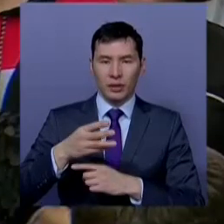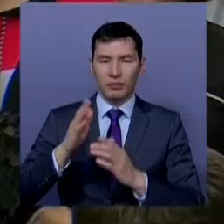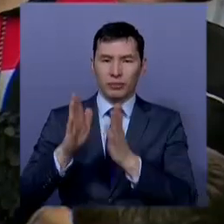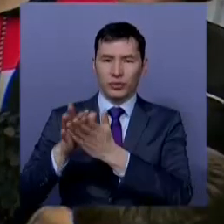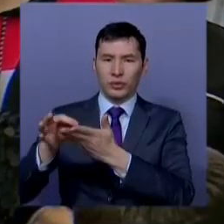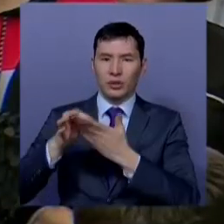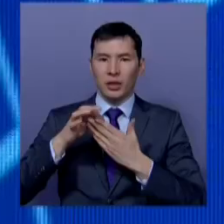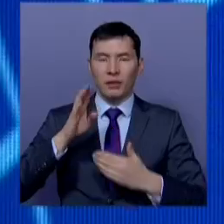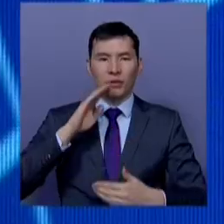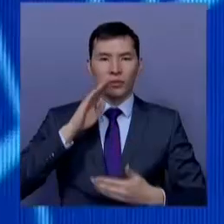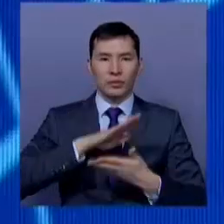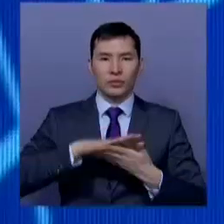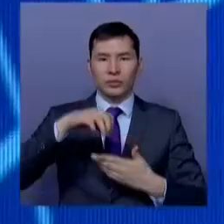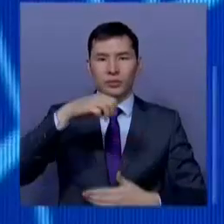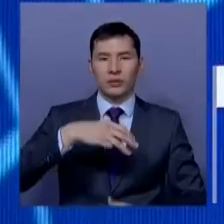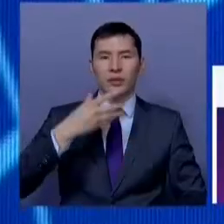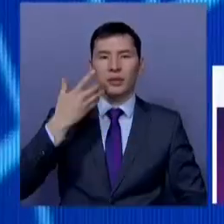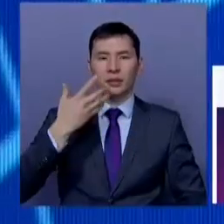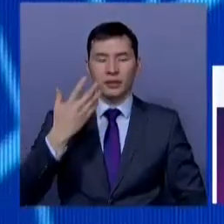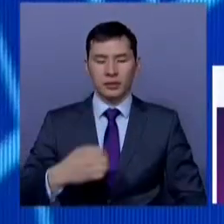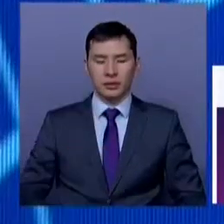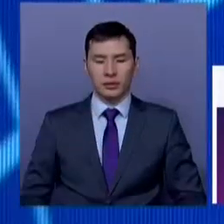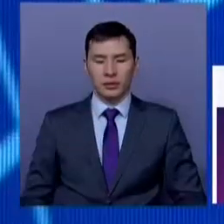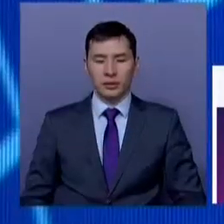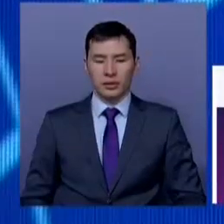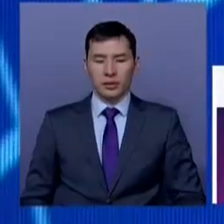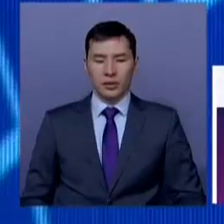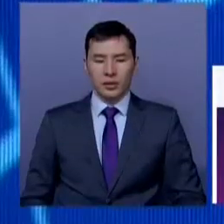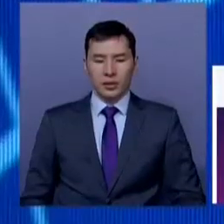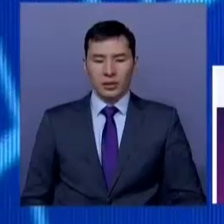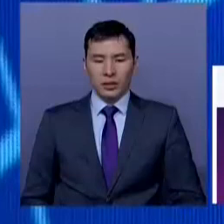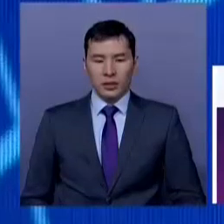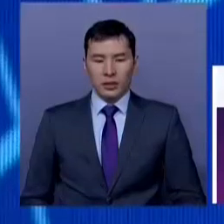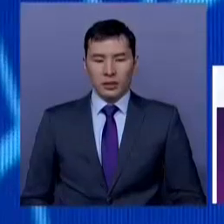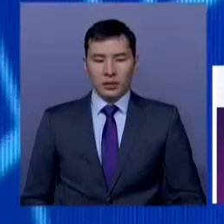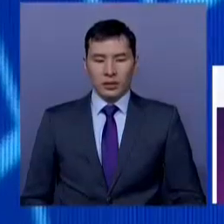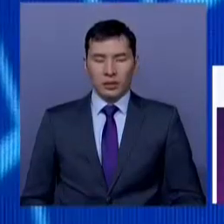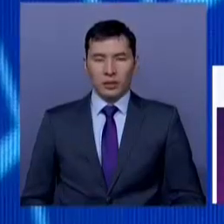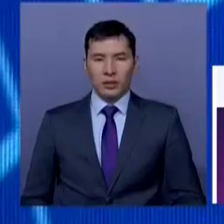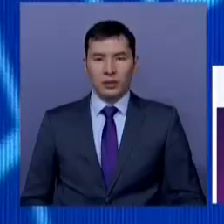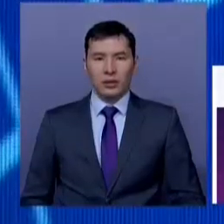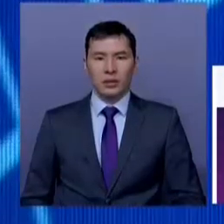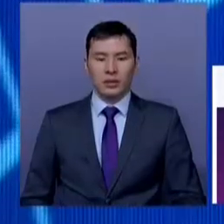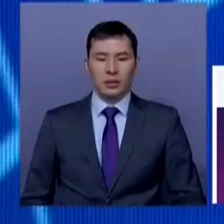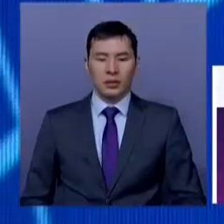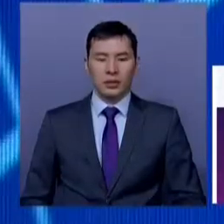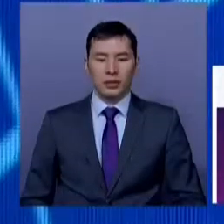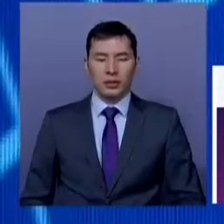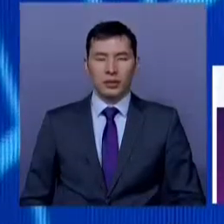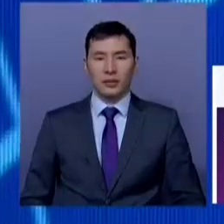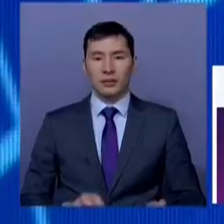будет питьевая вода? Очень много поступает обращений, чтобы с дачного садоводчика перевести на другую